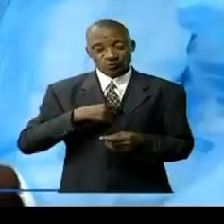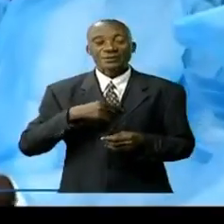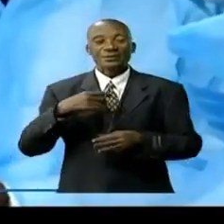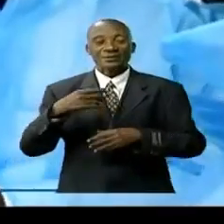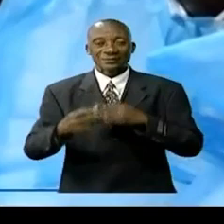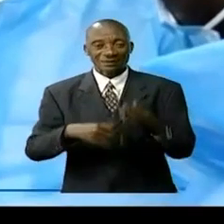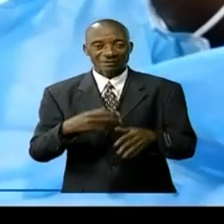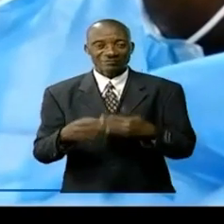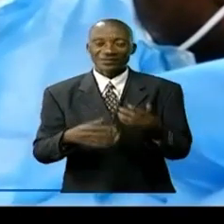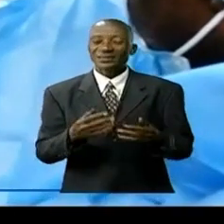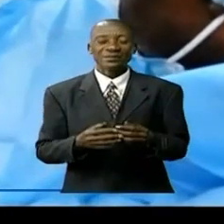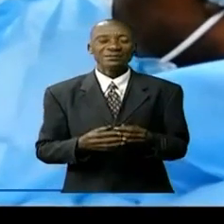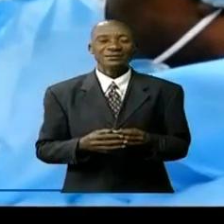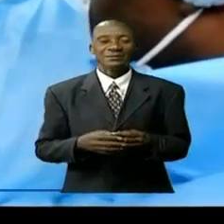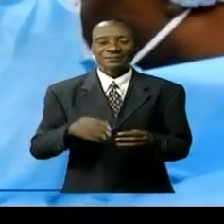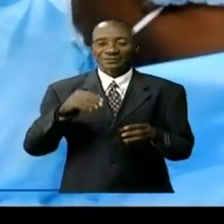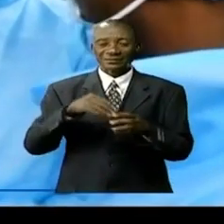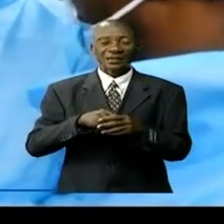cela 4 ans.